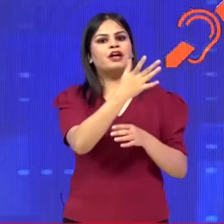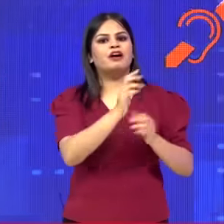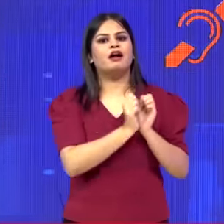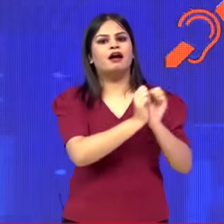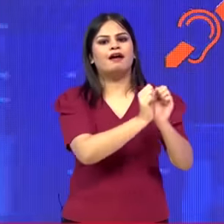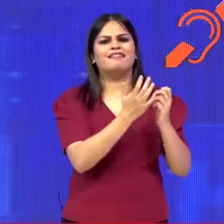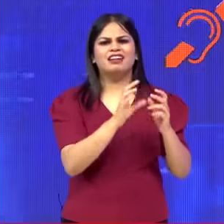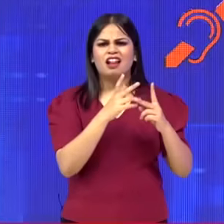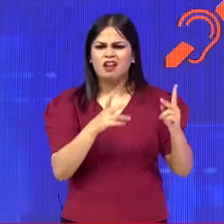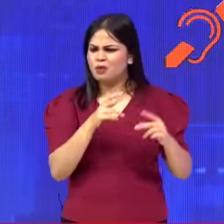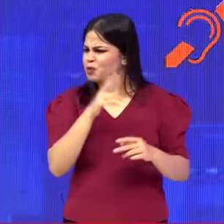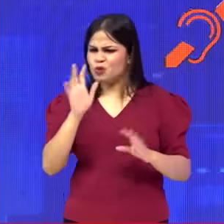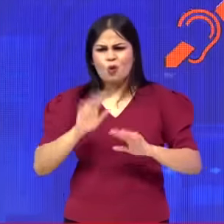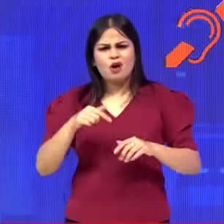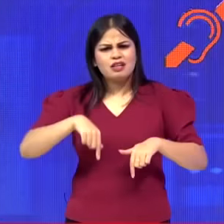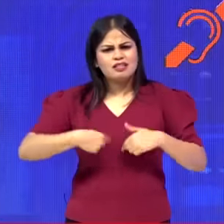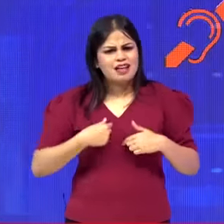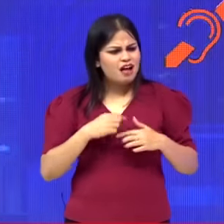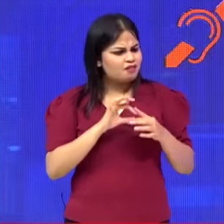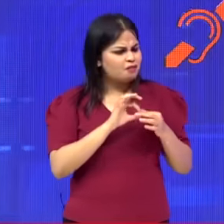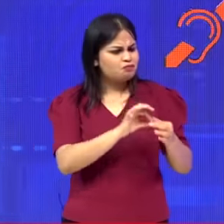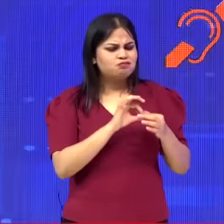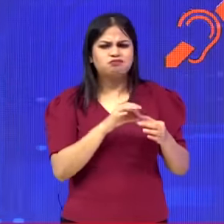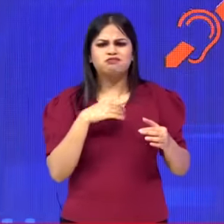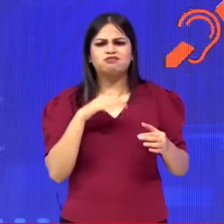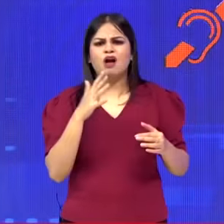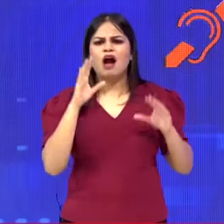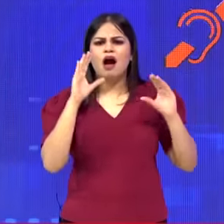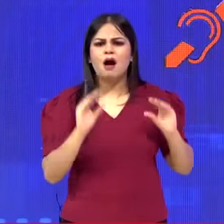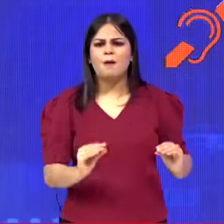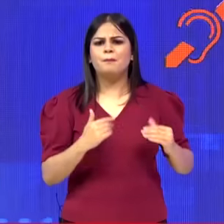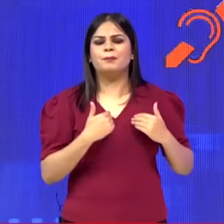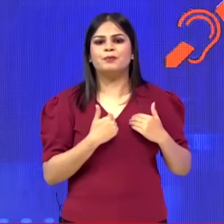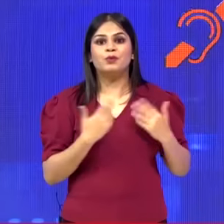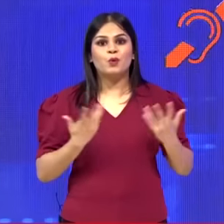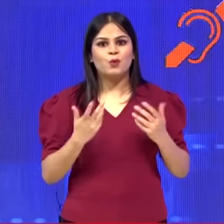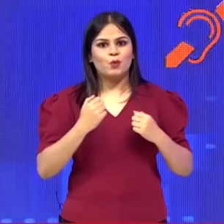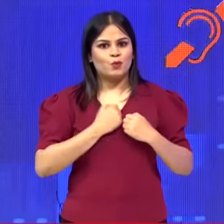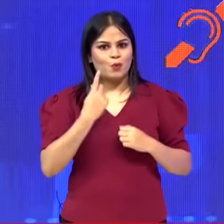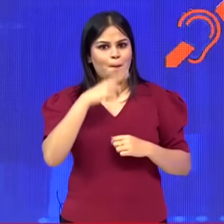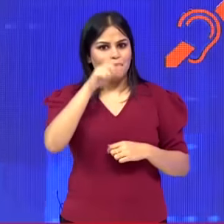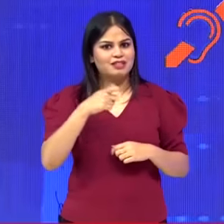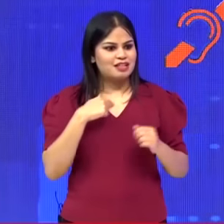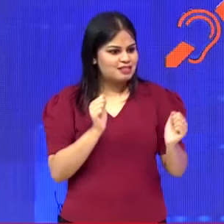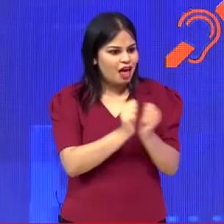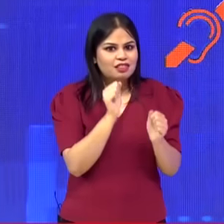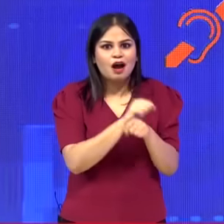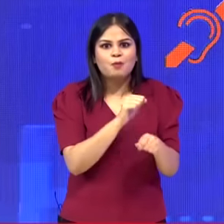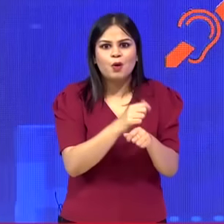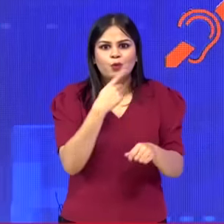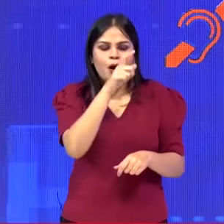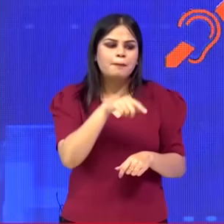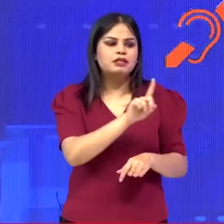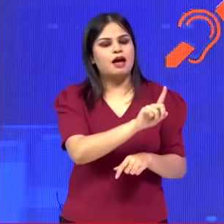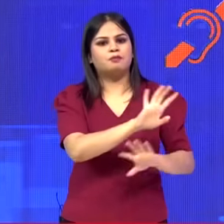मैं खुद इंडस्ट्री से नहीं जुड़ा हूँ. मेरे खुद इंडस्ट्री में जिनके साथ काम करता हूँ उन्हीं के